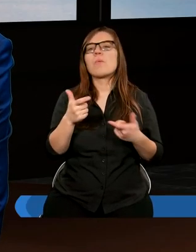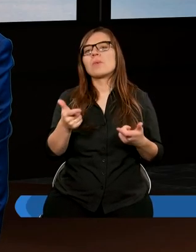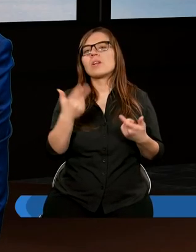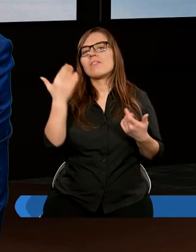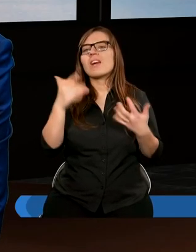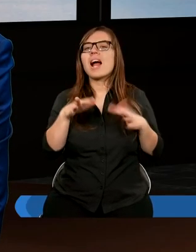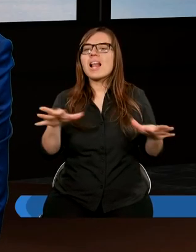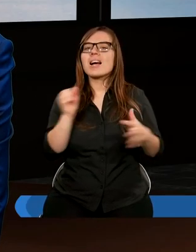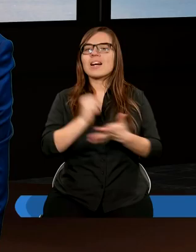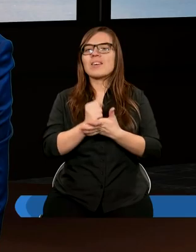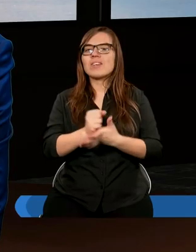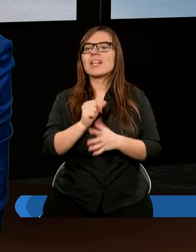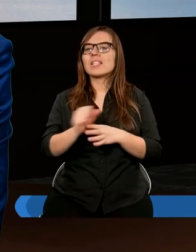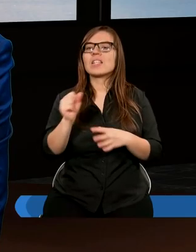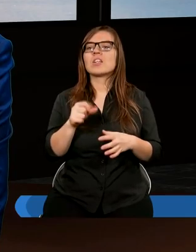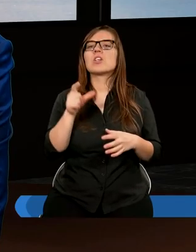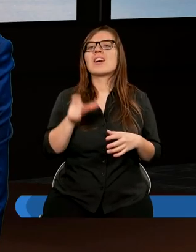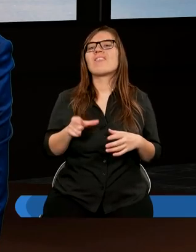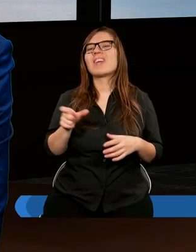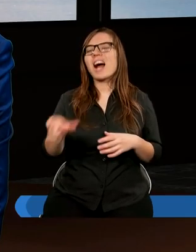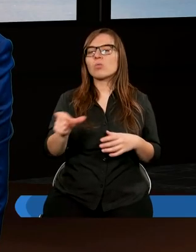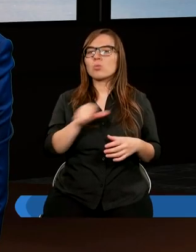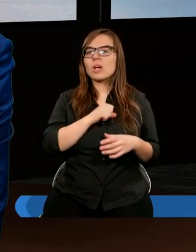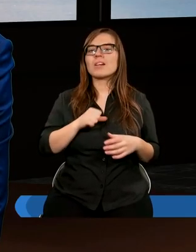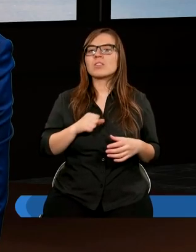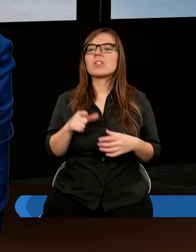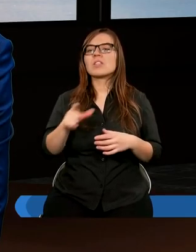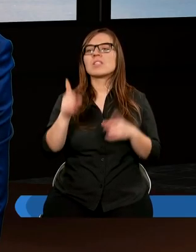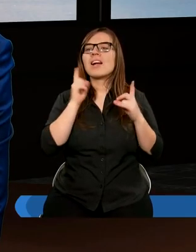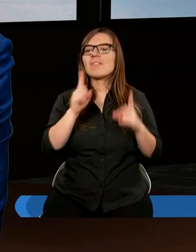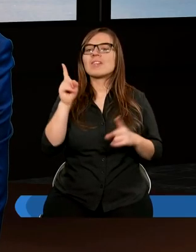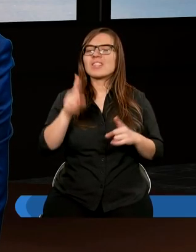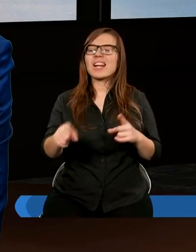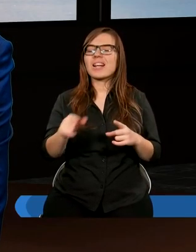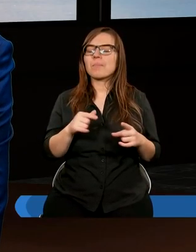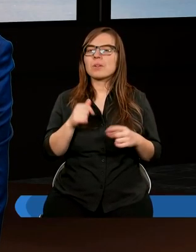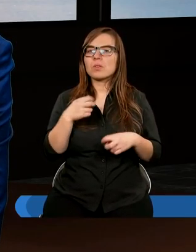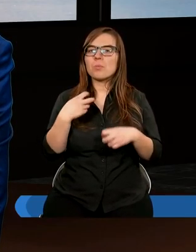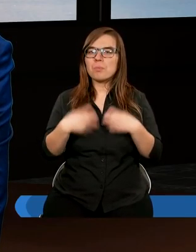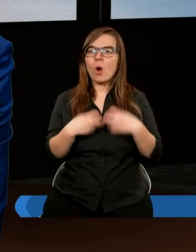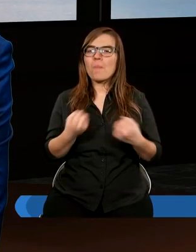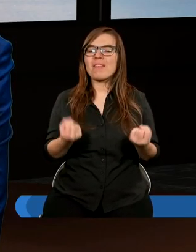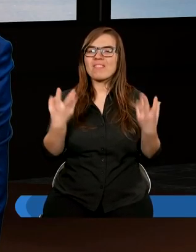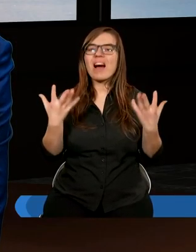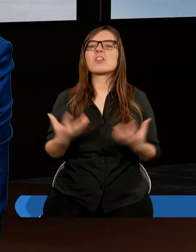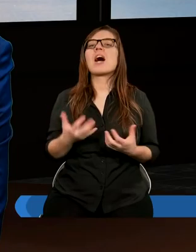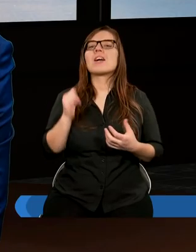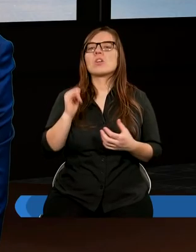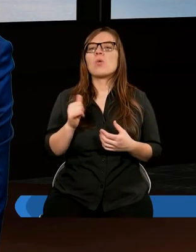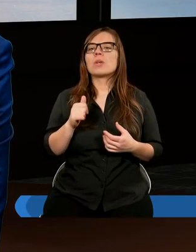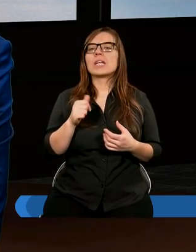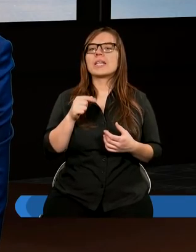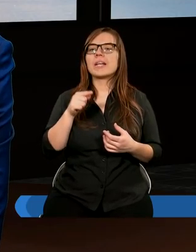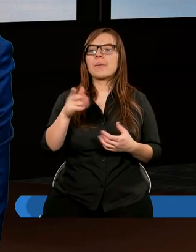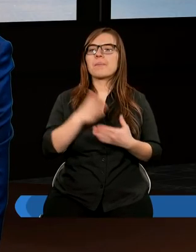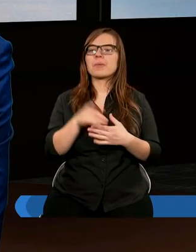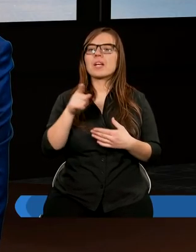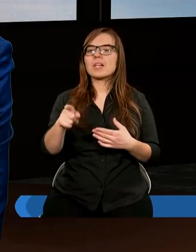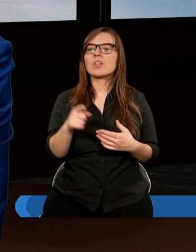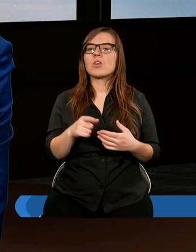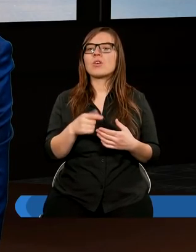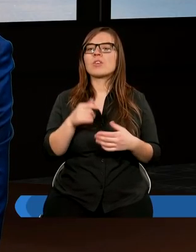jest wiele aspektów właśnie w zadłużaniu się, które naprawdę w zasadzie ograniczają człowieka i to czasami bardzo mocno, tak? I oczywiście tutaj jak najbardziej